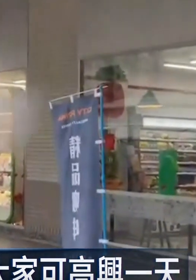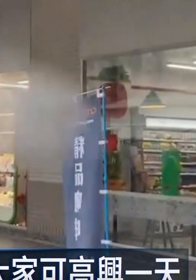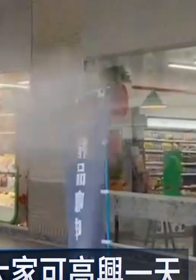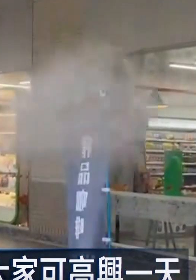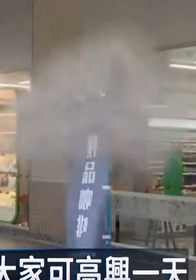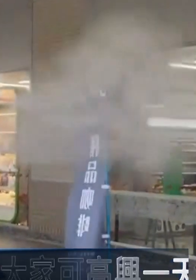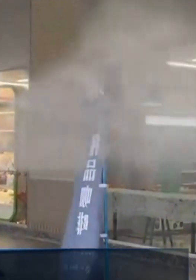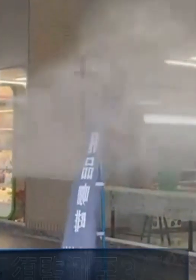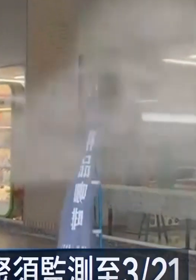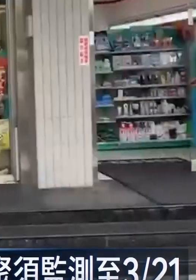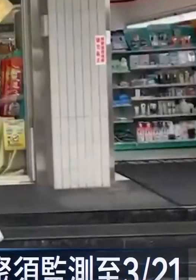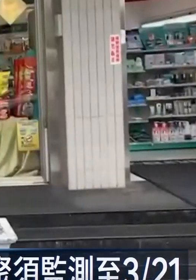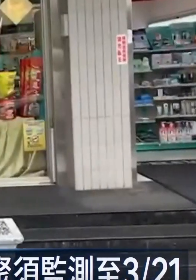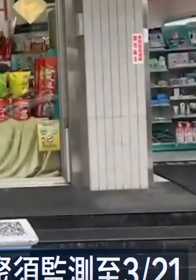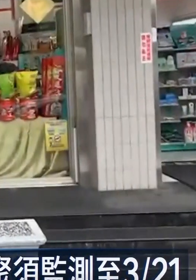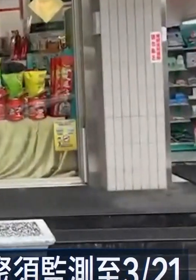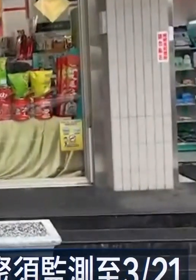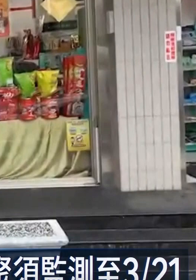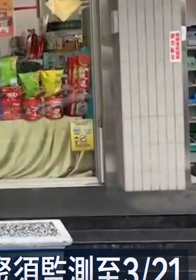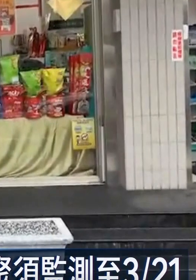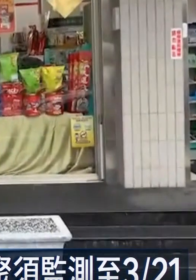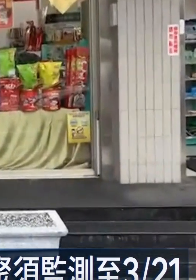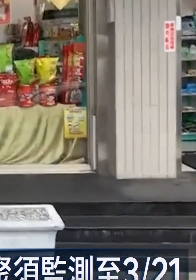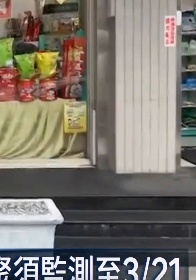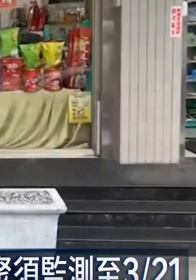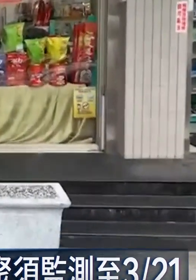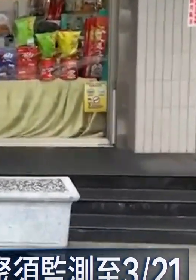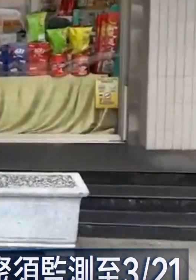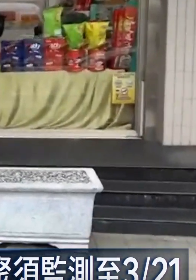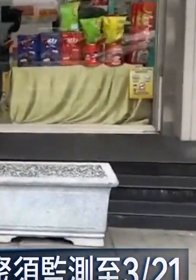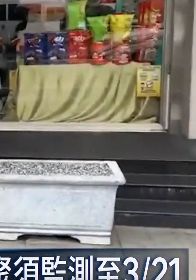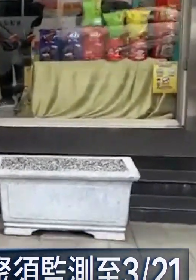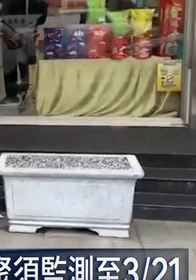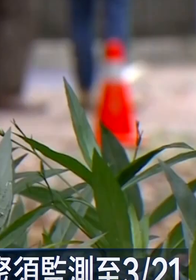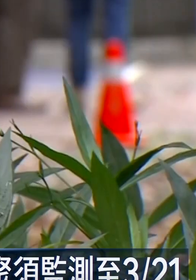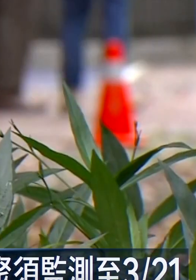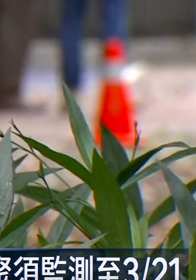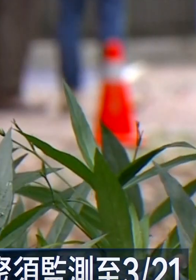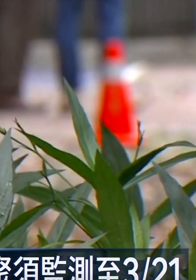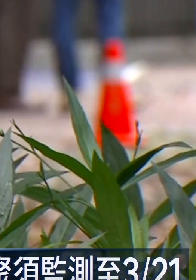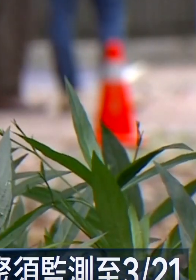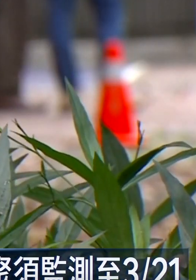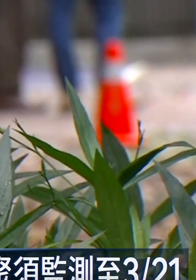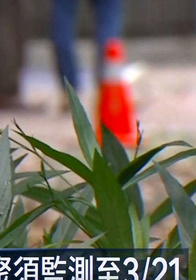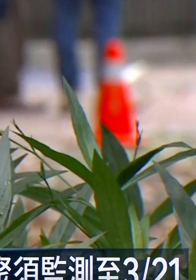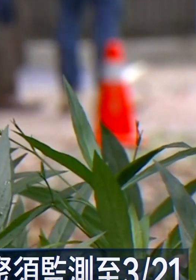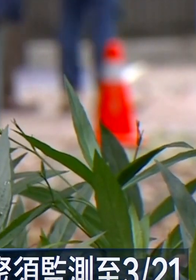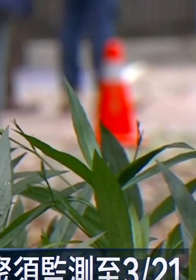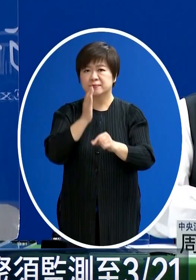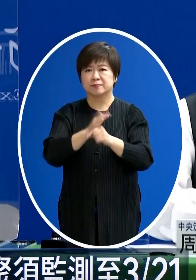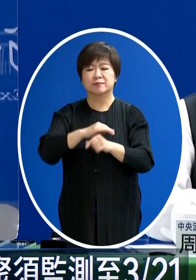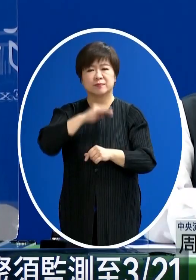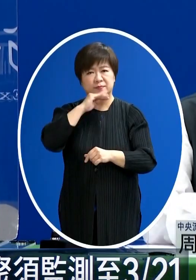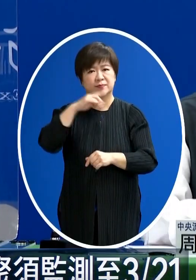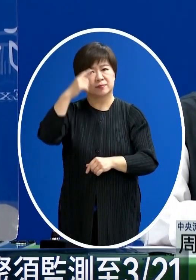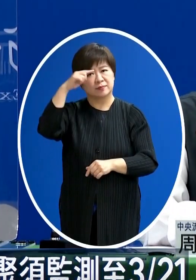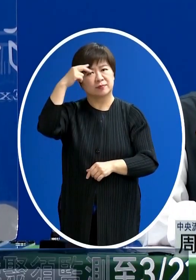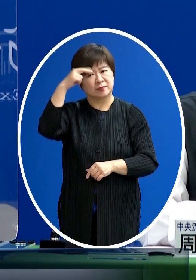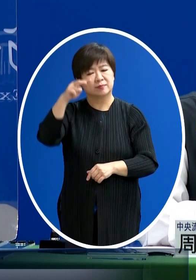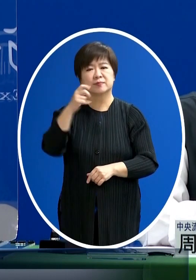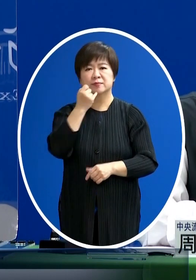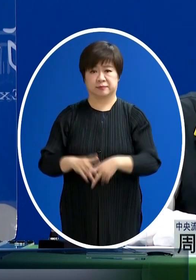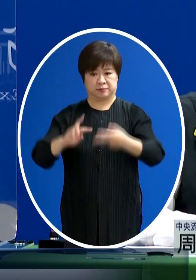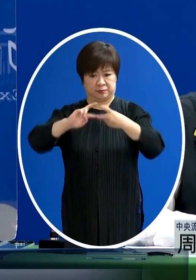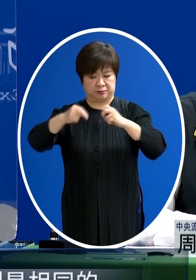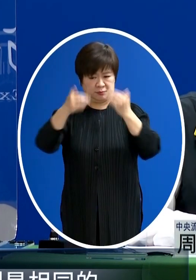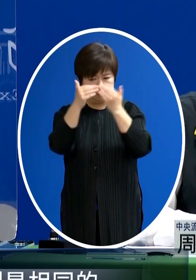聚、新北、台北涮涮锅延伸，以及必须监测到3月21号扩及3县市旅游团案。 这一两天应该会有